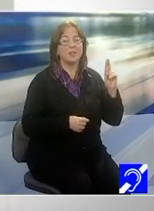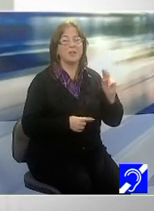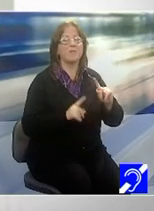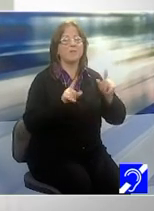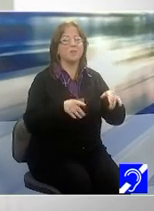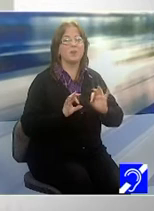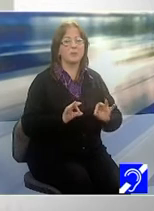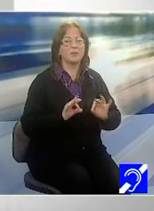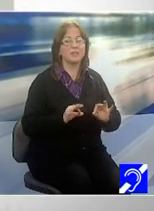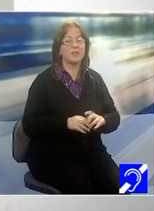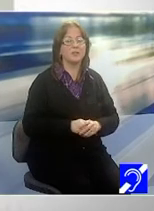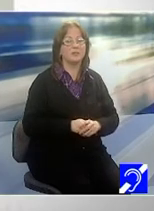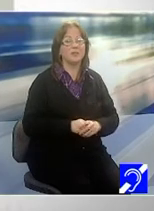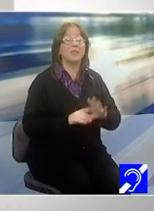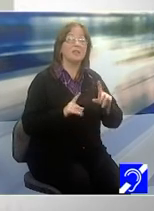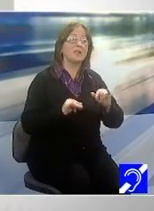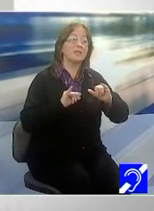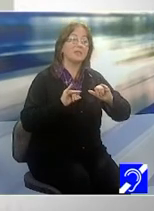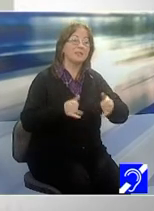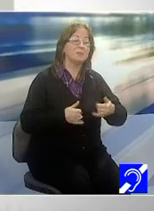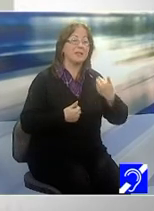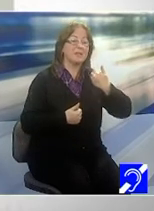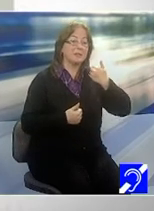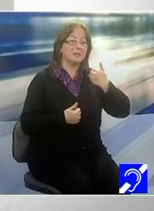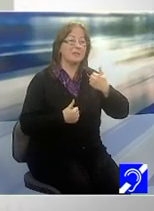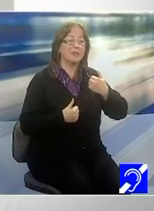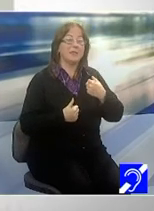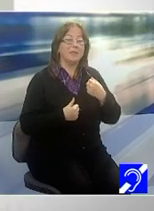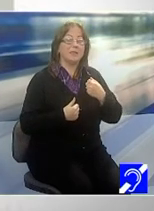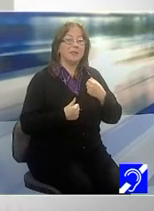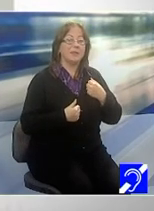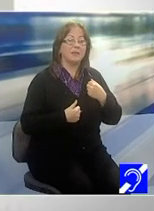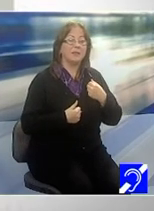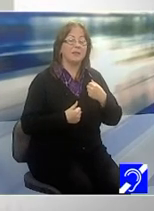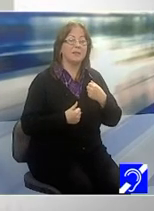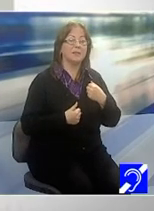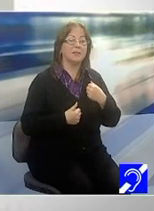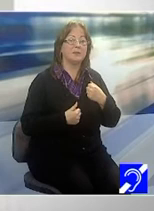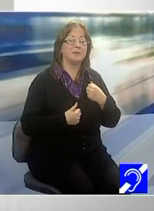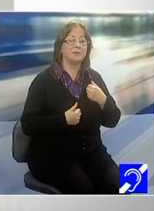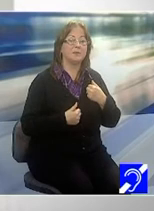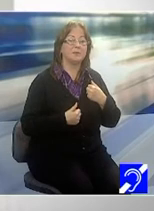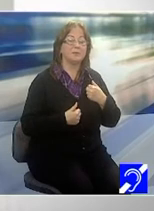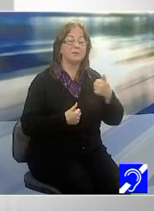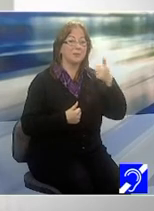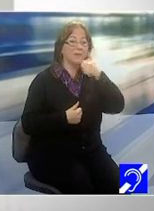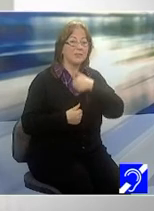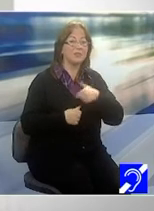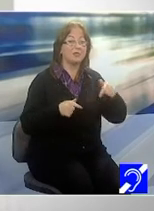dau rateuri cu acest guvern sau cu unii miniștri, s-ar putea ca ideea asta a experților care vin și își asumă funcții de